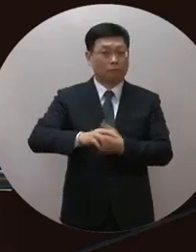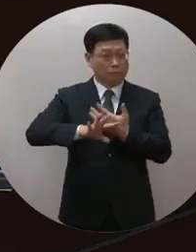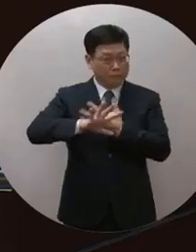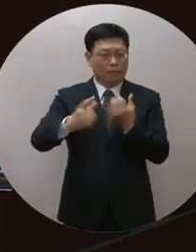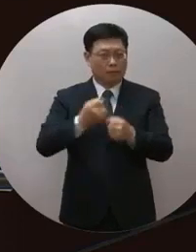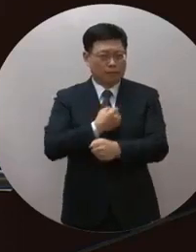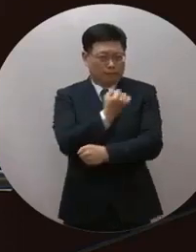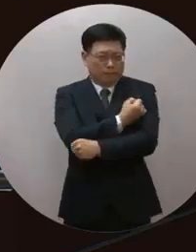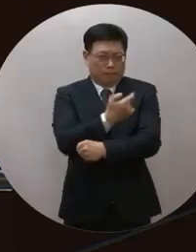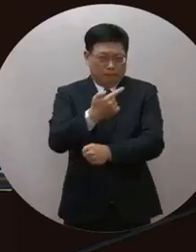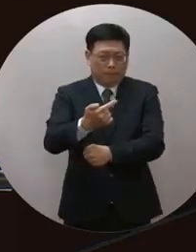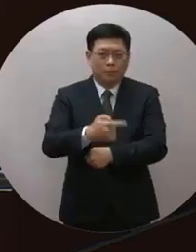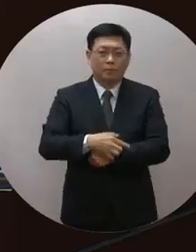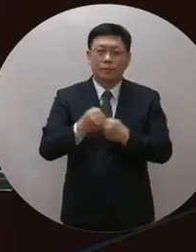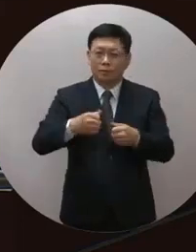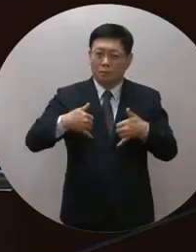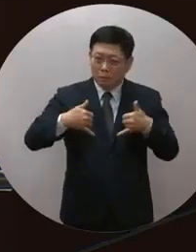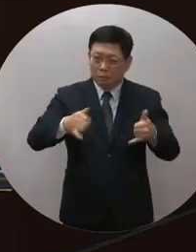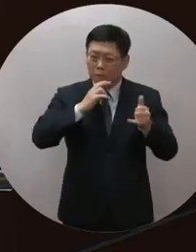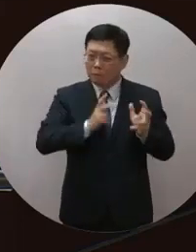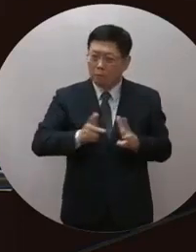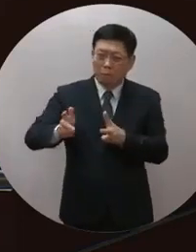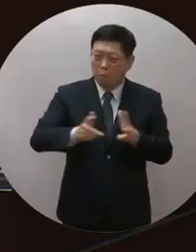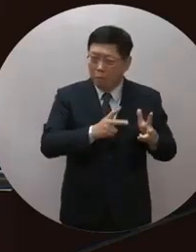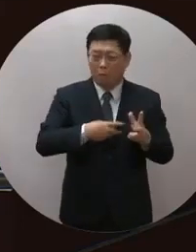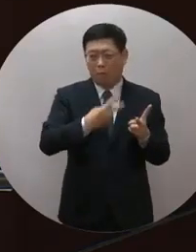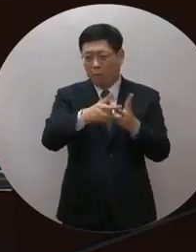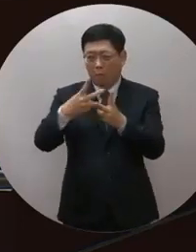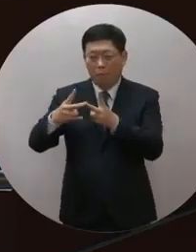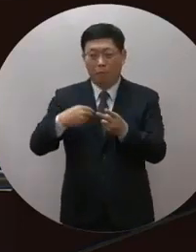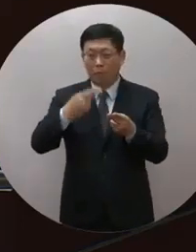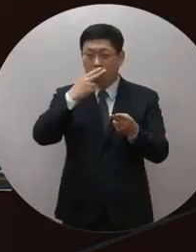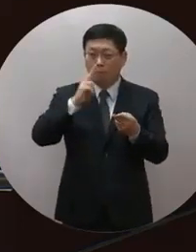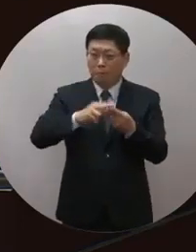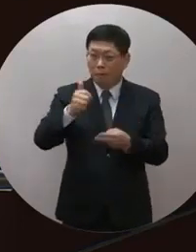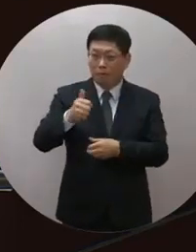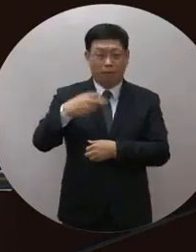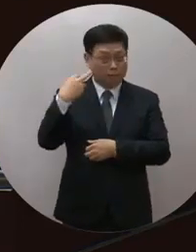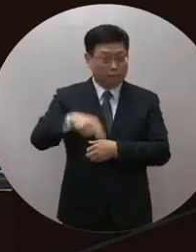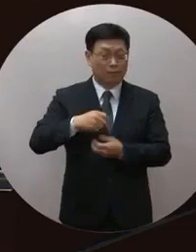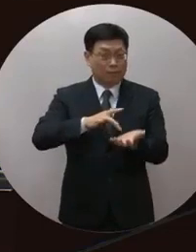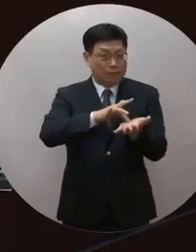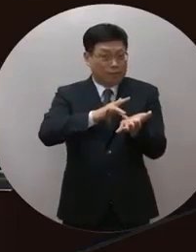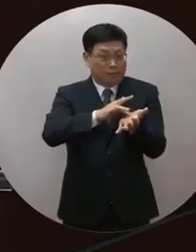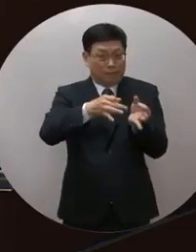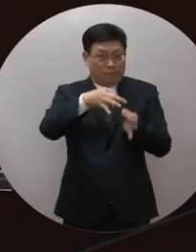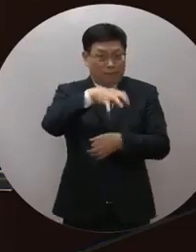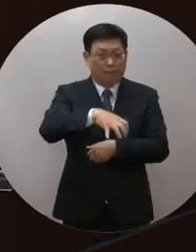劳苦在路上奔波递送的邮差，有在药局